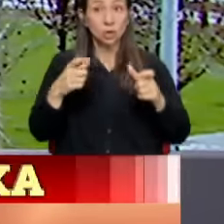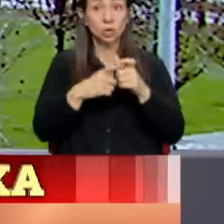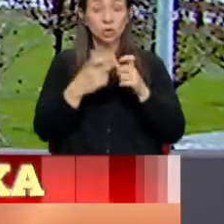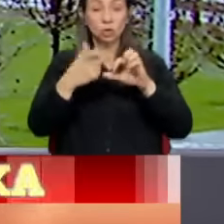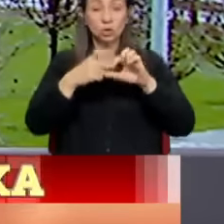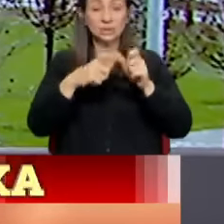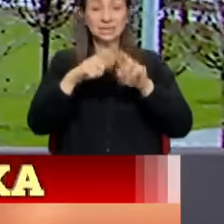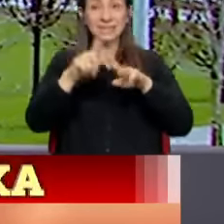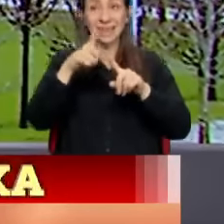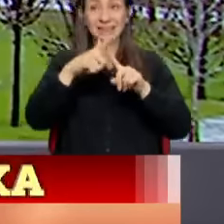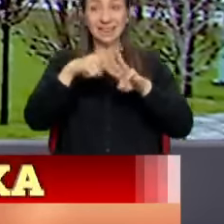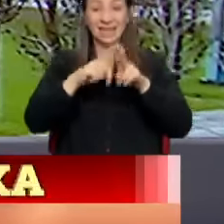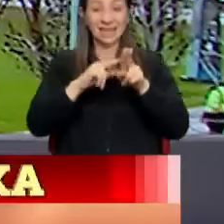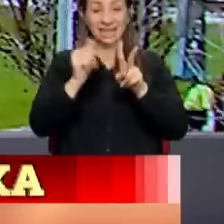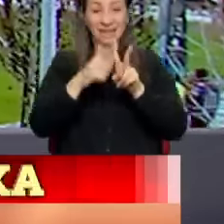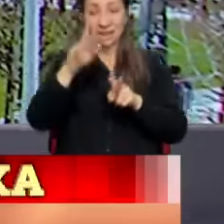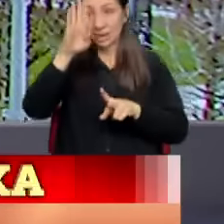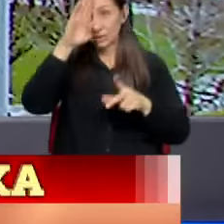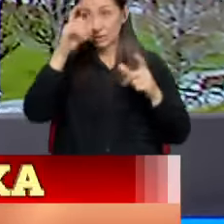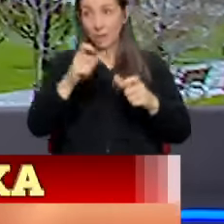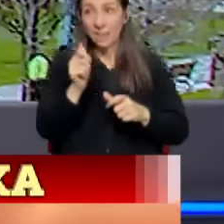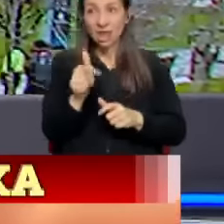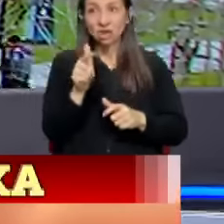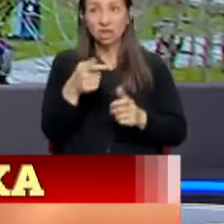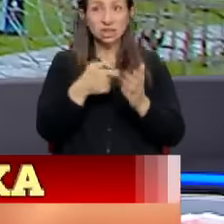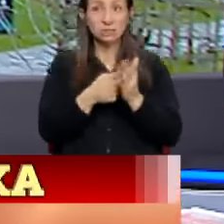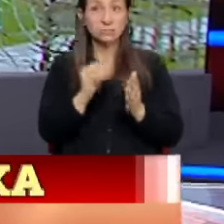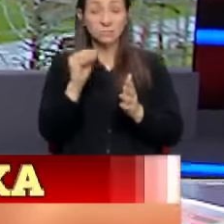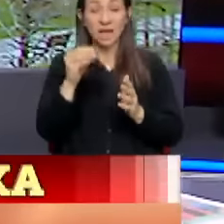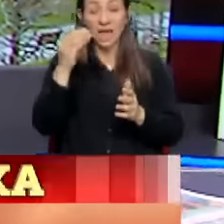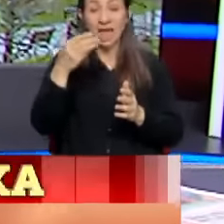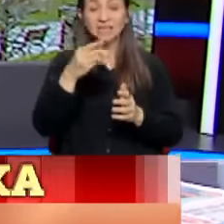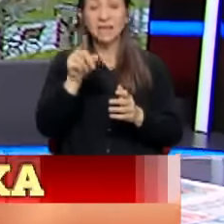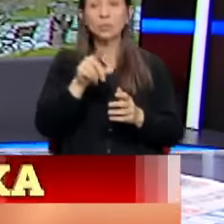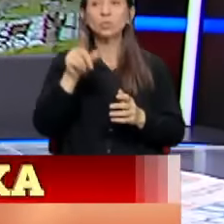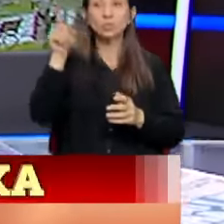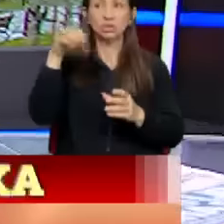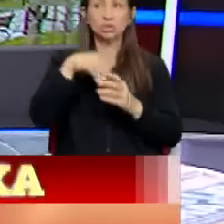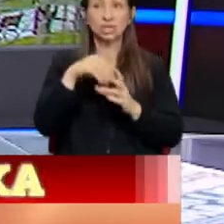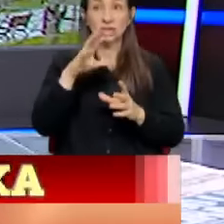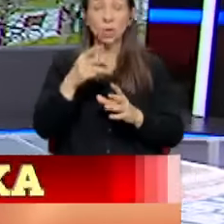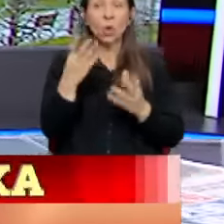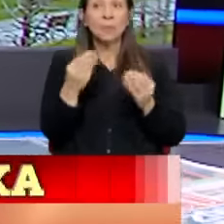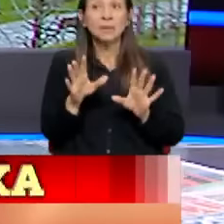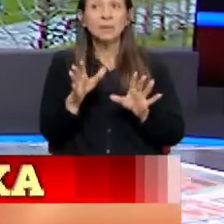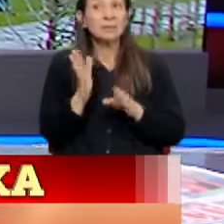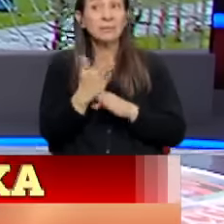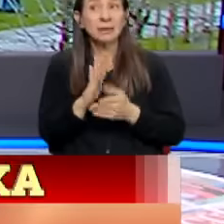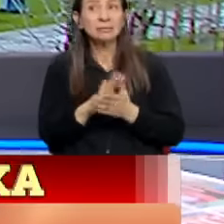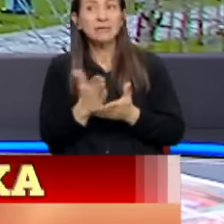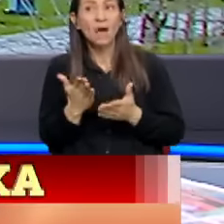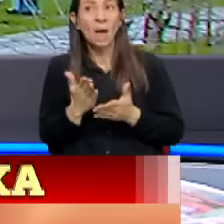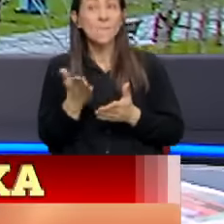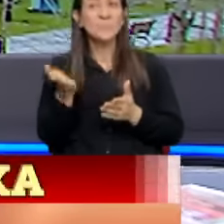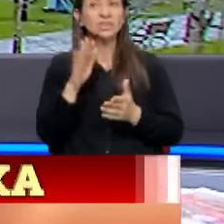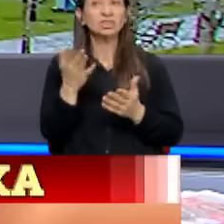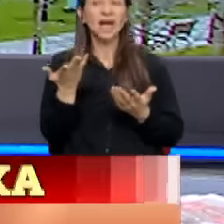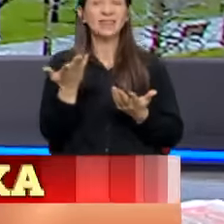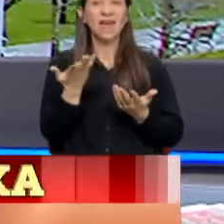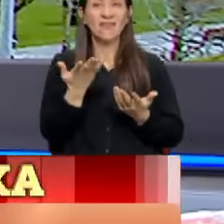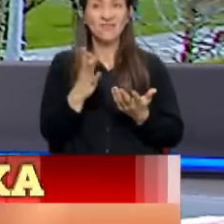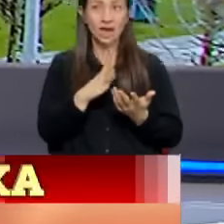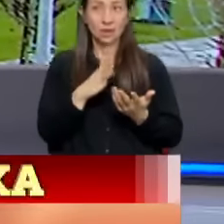Tekin ismi işte İstanbul'da bir ilçe için de geçiyordu. Esenyurt için de geçiyordu. Olmadı. Neden istifa etti? Başka gerekçeleri